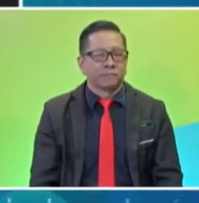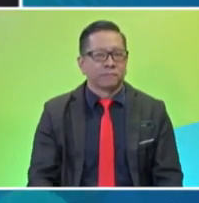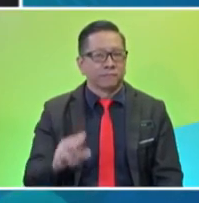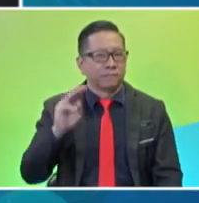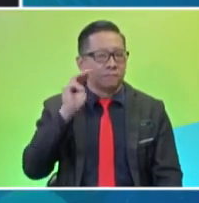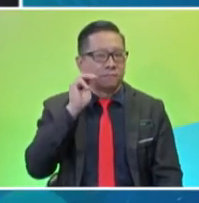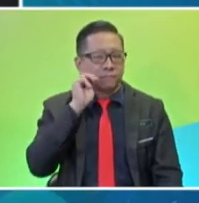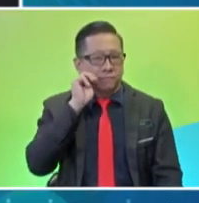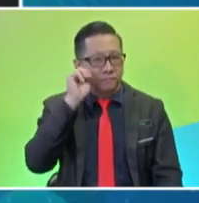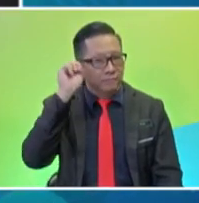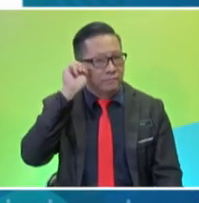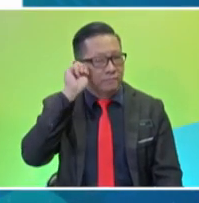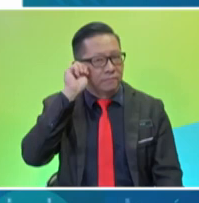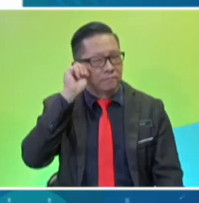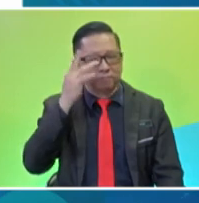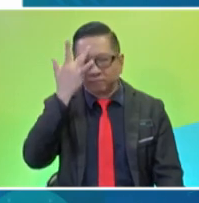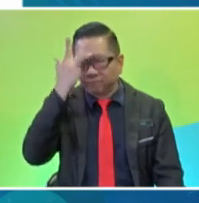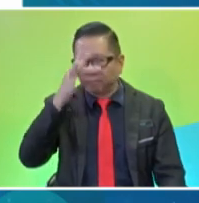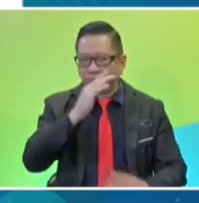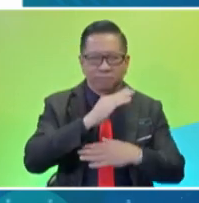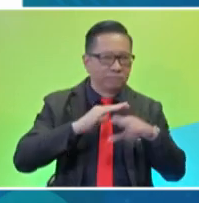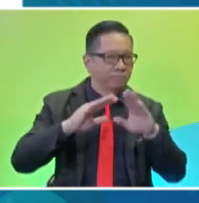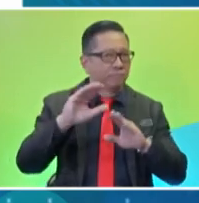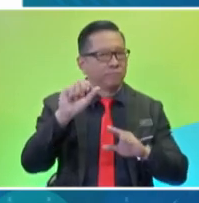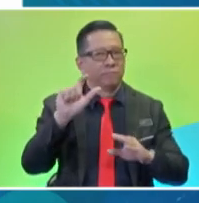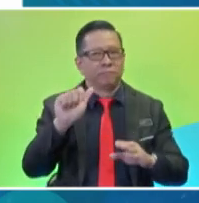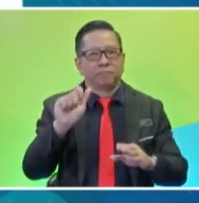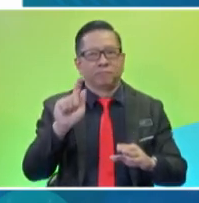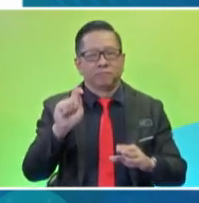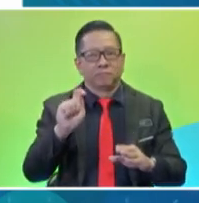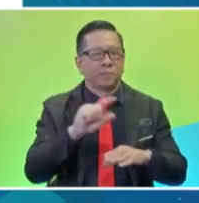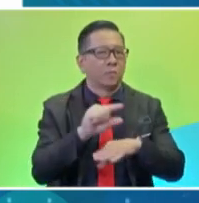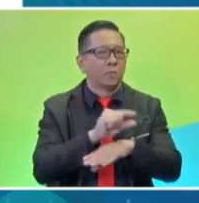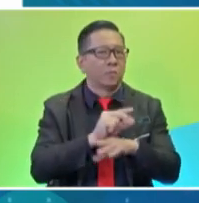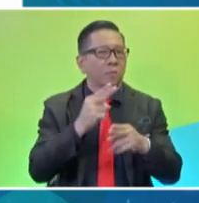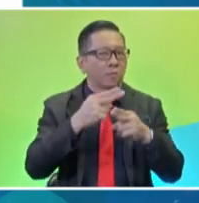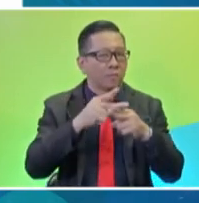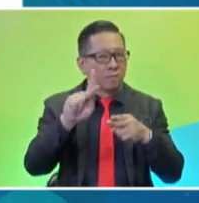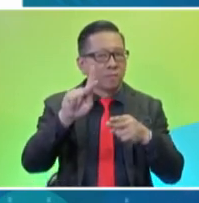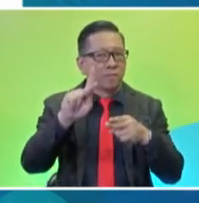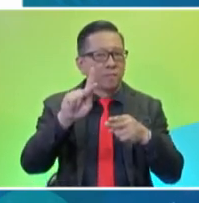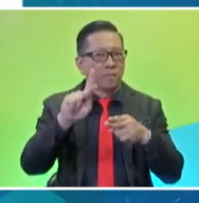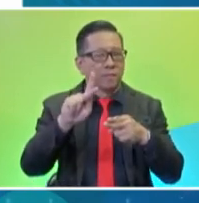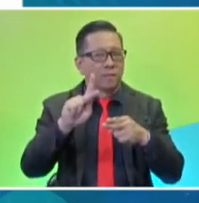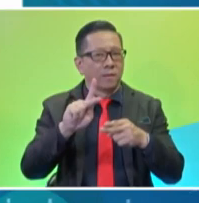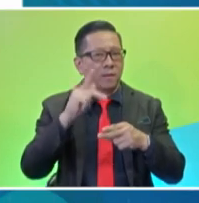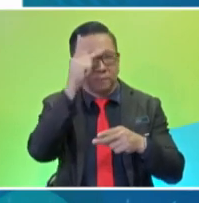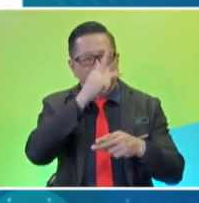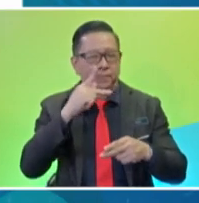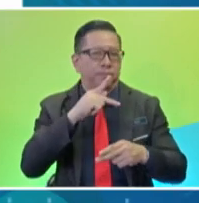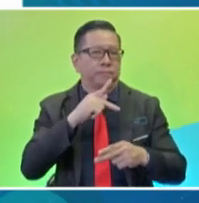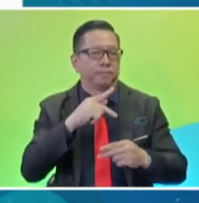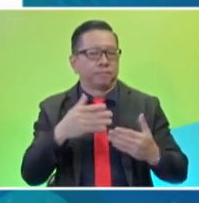dalam ilmu persilatan menggunakan keris dan parang sikap beliau Sebagai seorang pemimpin tercela